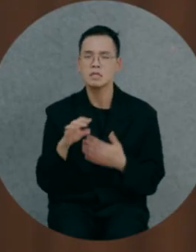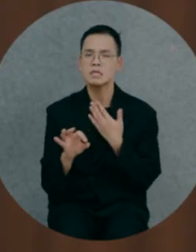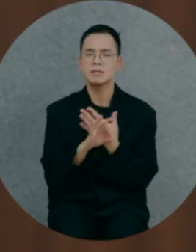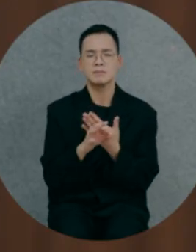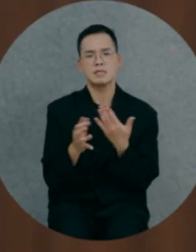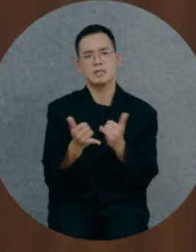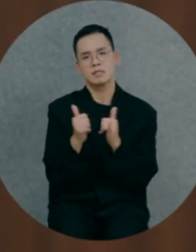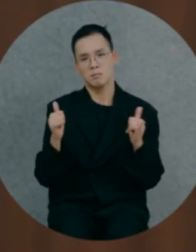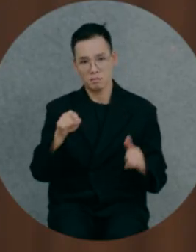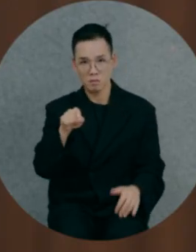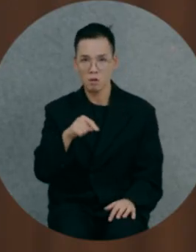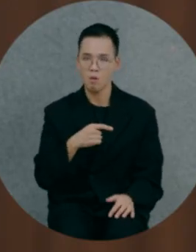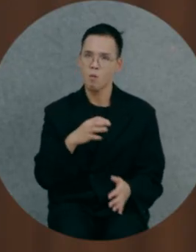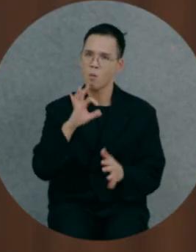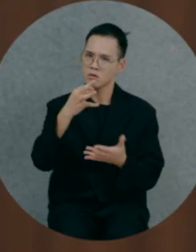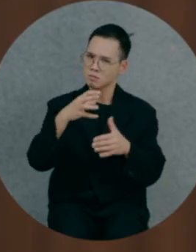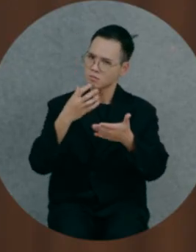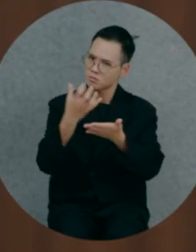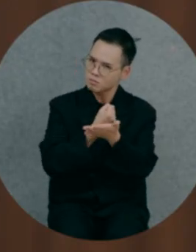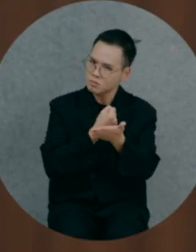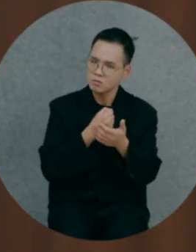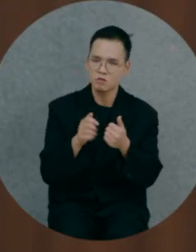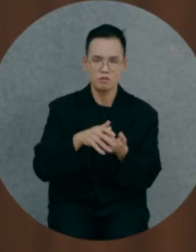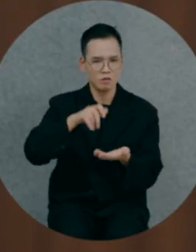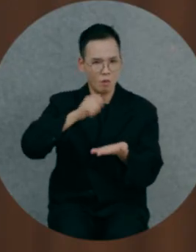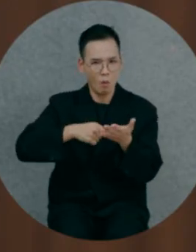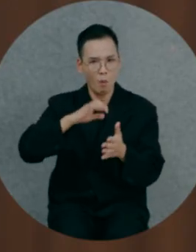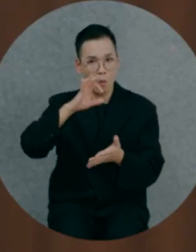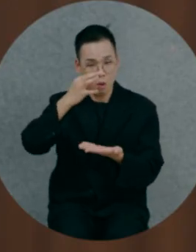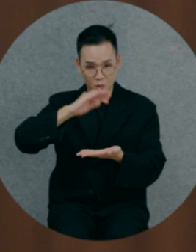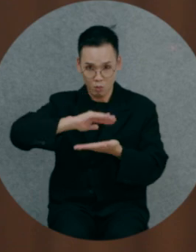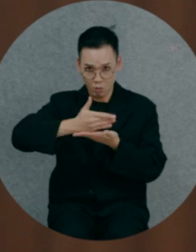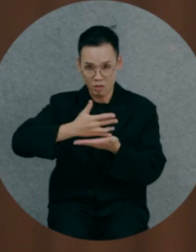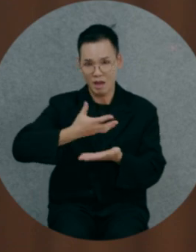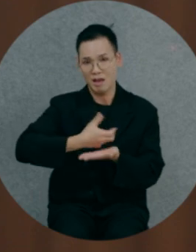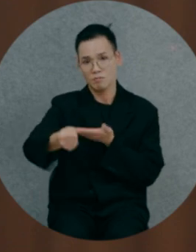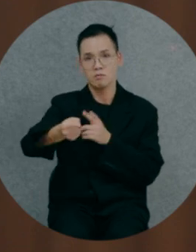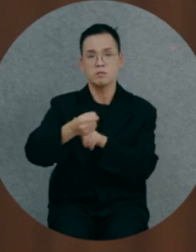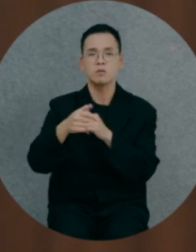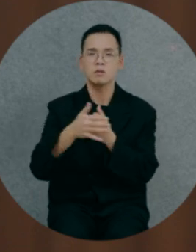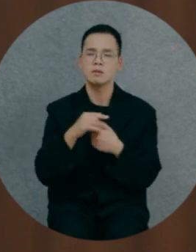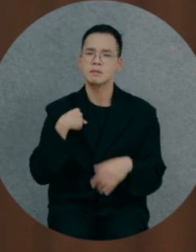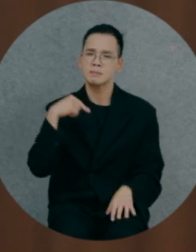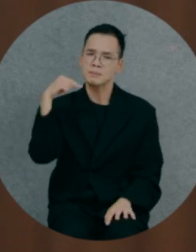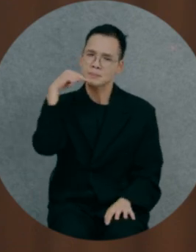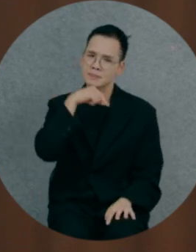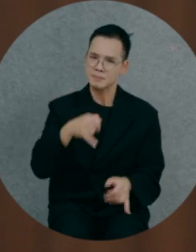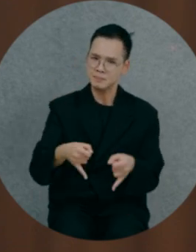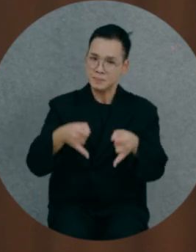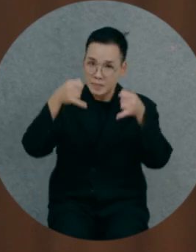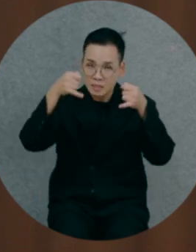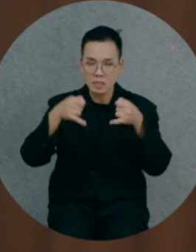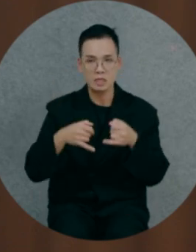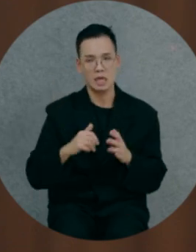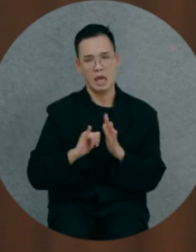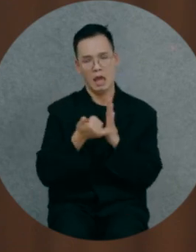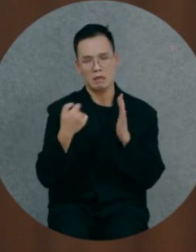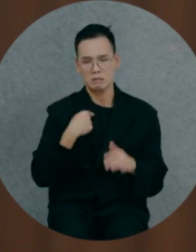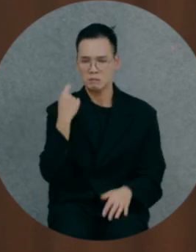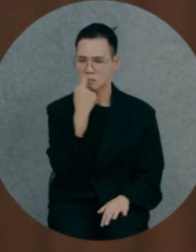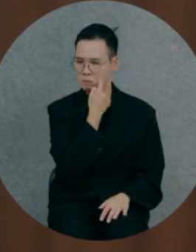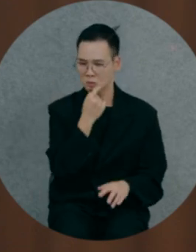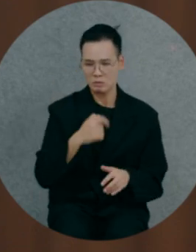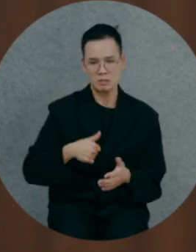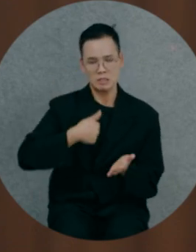계절 근로자들에게 임금 착취, 여권이나 임금 통장 압수, 채무 부담 또는 가족의 보증 요구